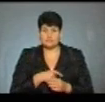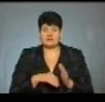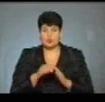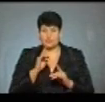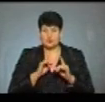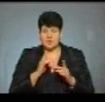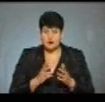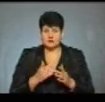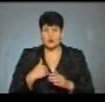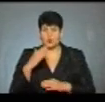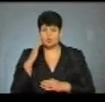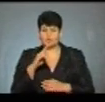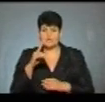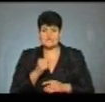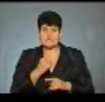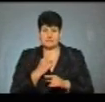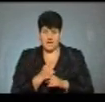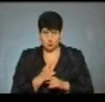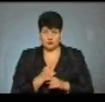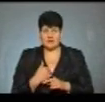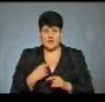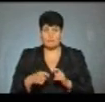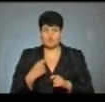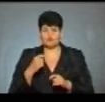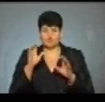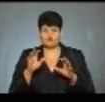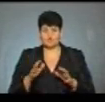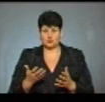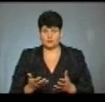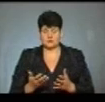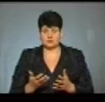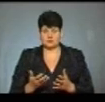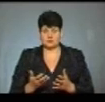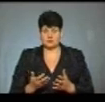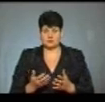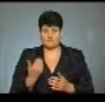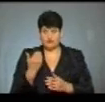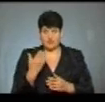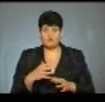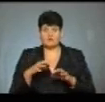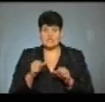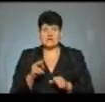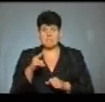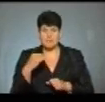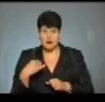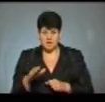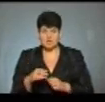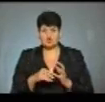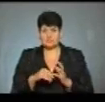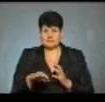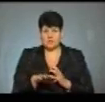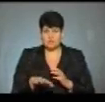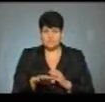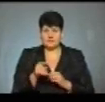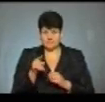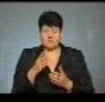Верховної Ради, голосую за мораторій, то я порушую Конституцію, тому що ви, як власник паю, чи земельної